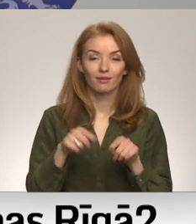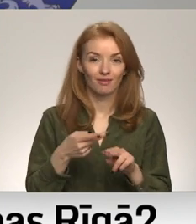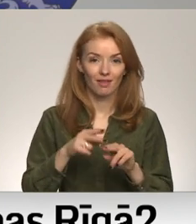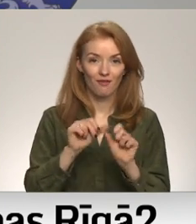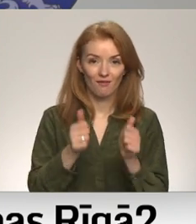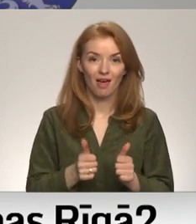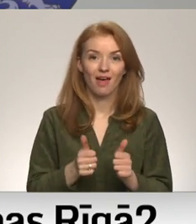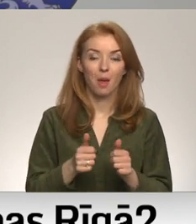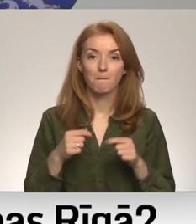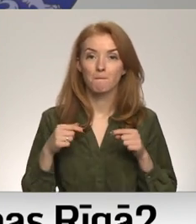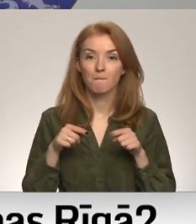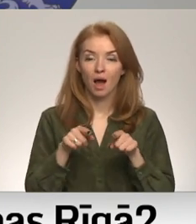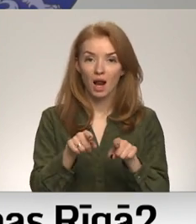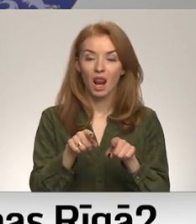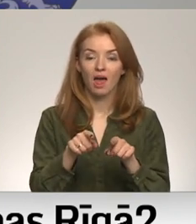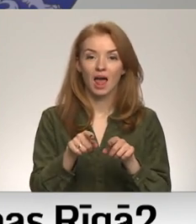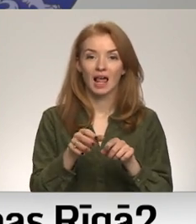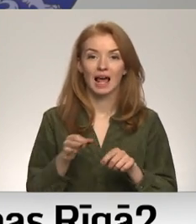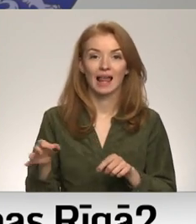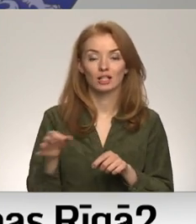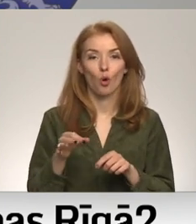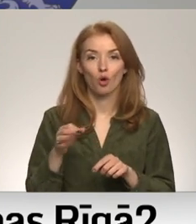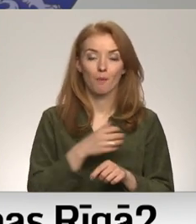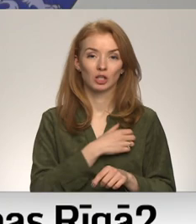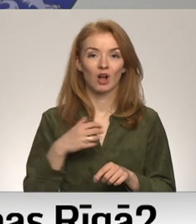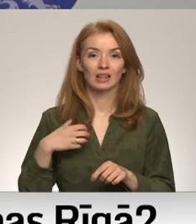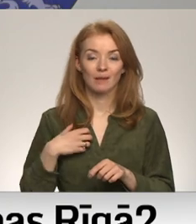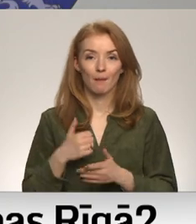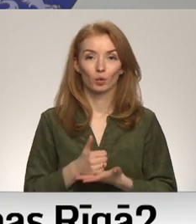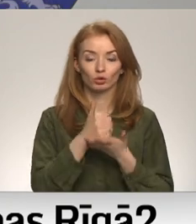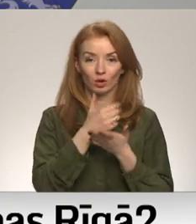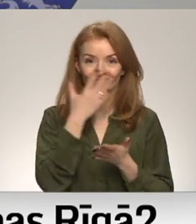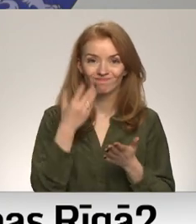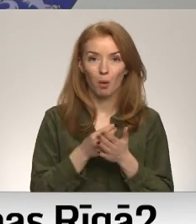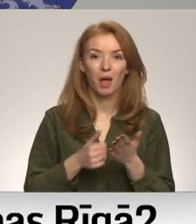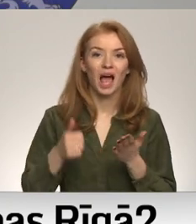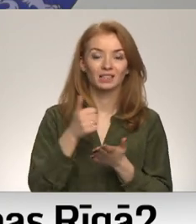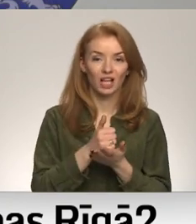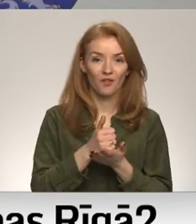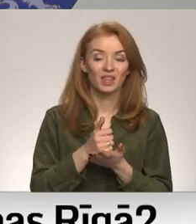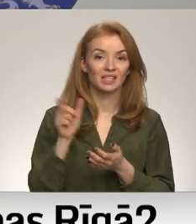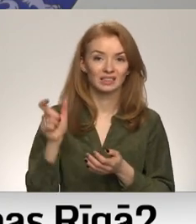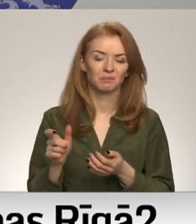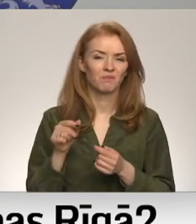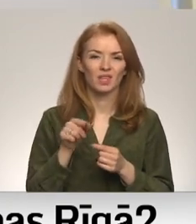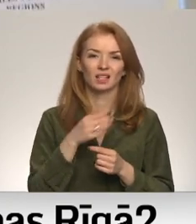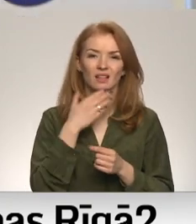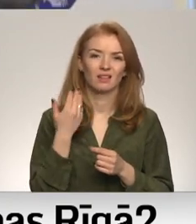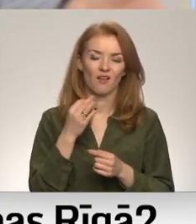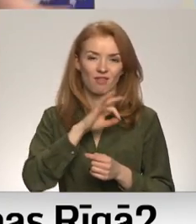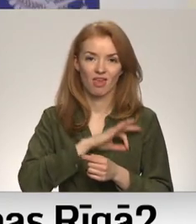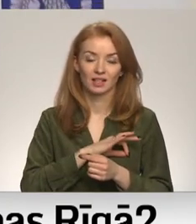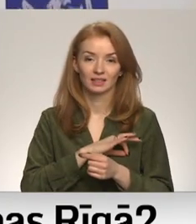veidā paralēli reģiona pašvaldībām uzturēt savas pārstāvniecības, tas būtu neliederīgi.